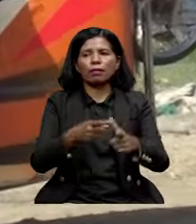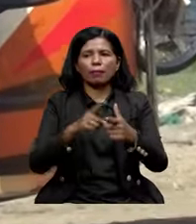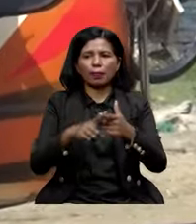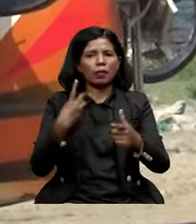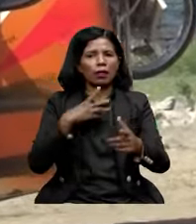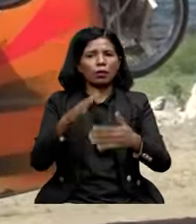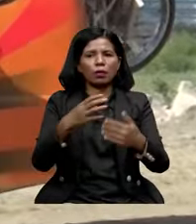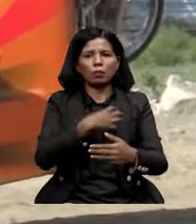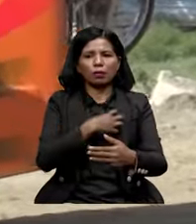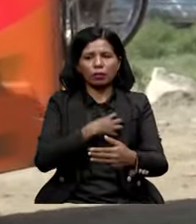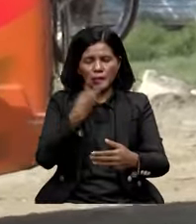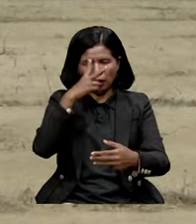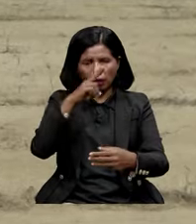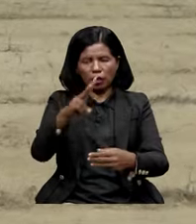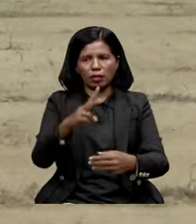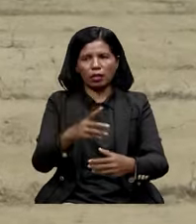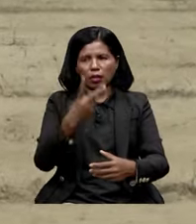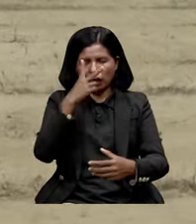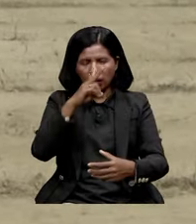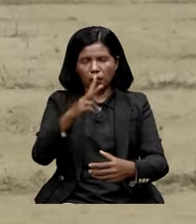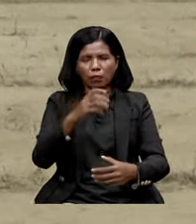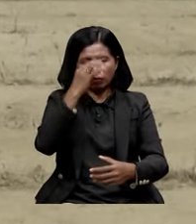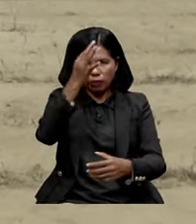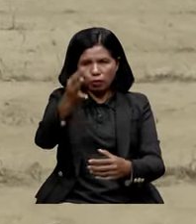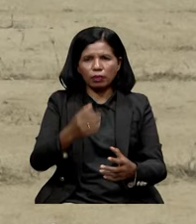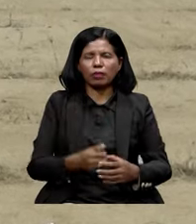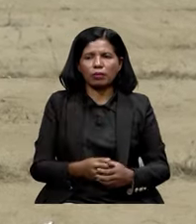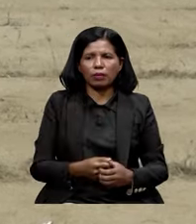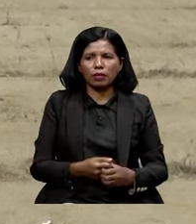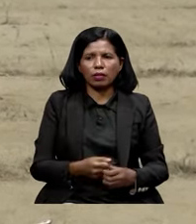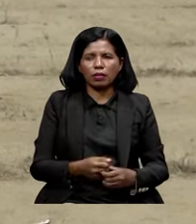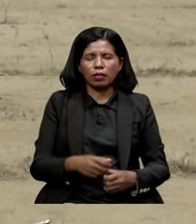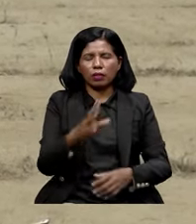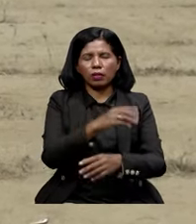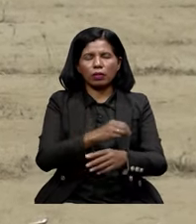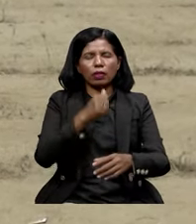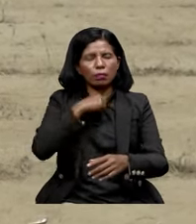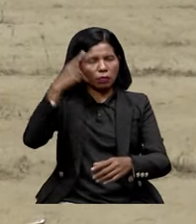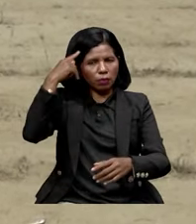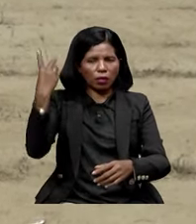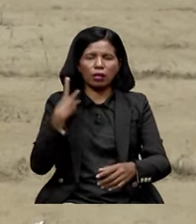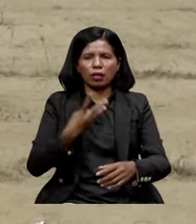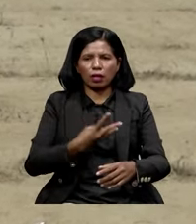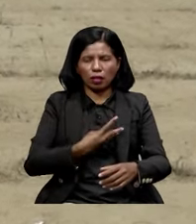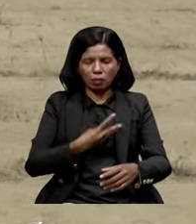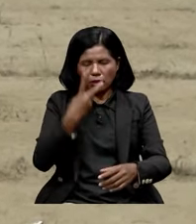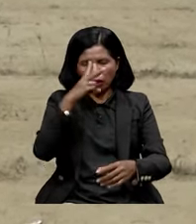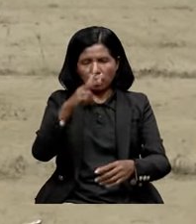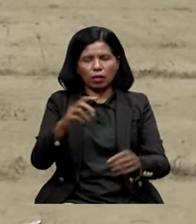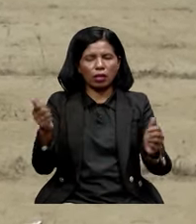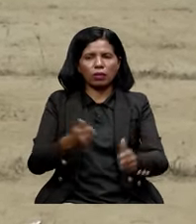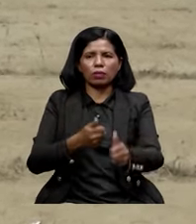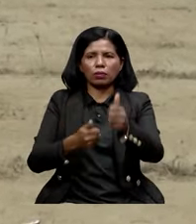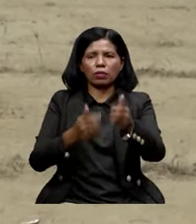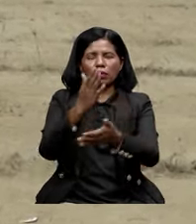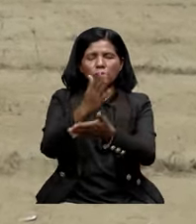ho polisi sal kontrol se al che poi na fati ba oi. Ba oi to santo padre fila ti farmosa mi sal che poi per sir no mema la kumpri se ko